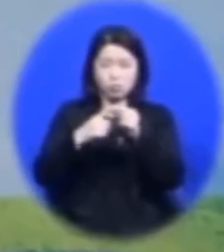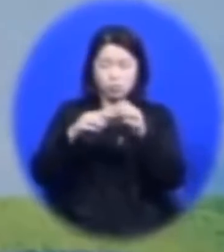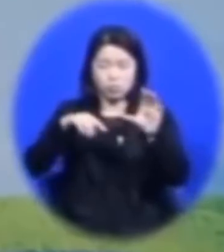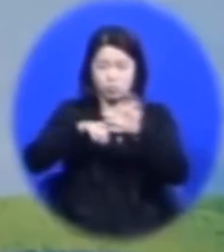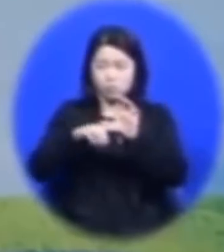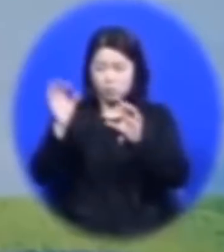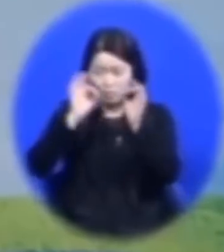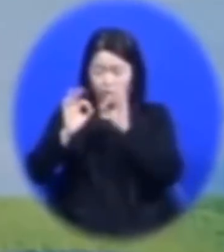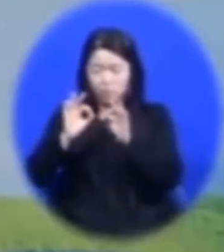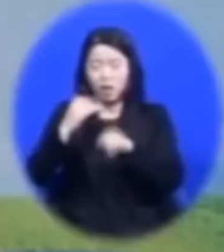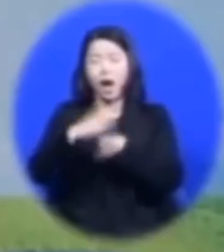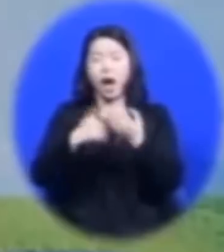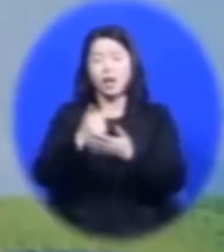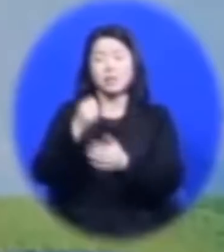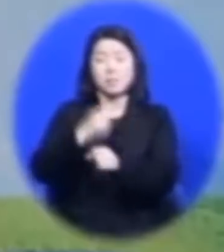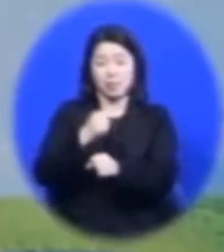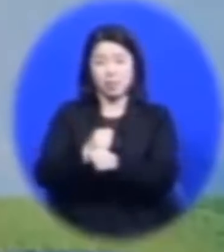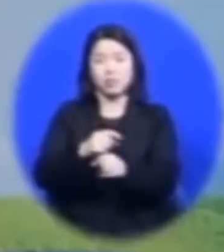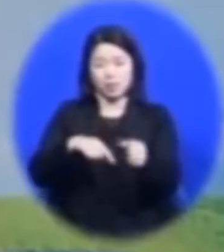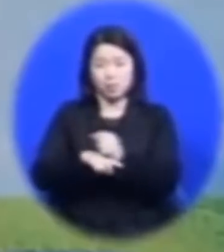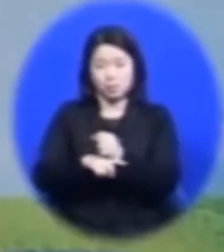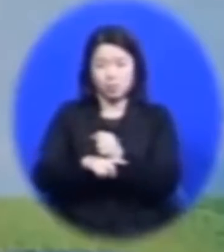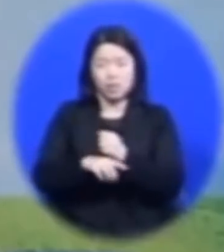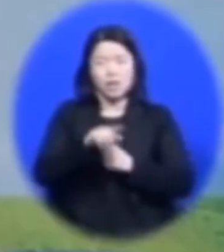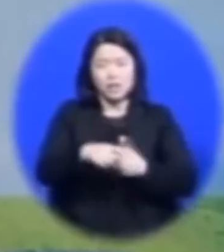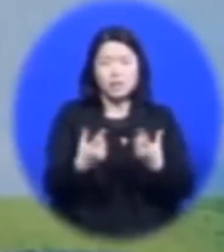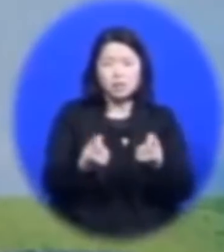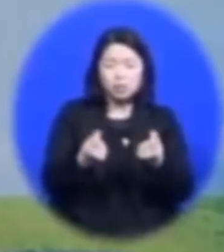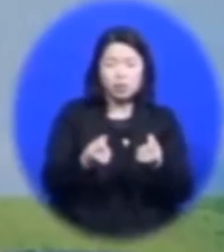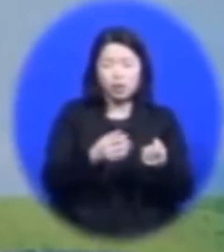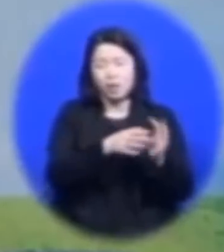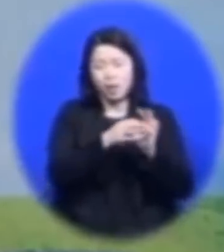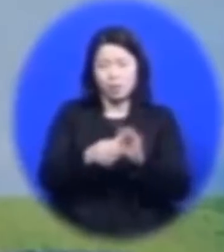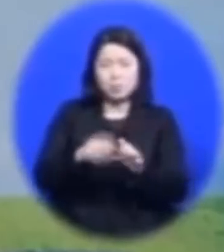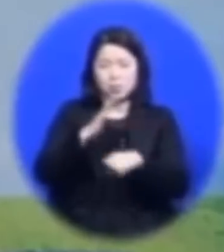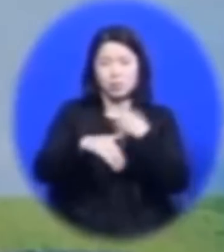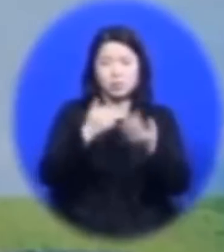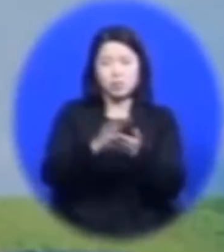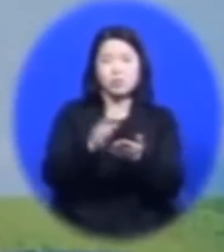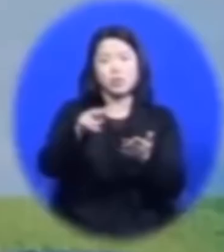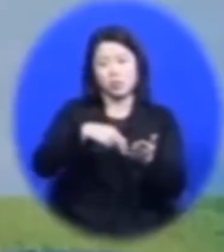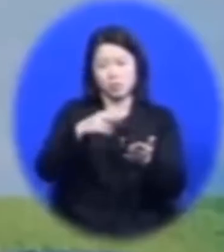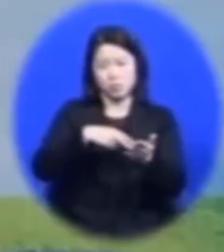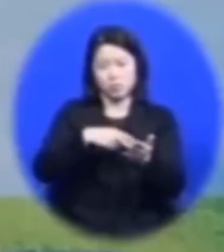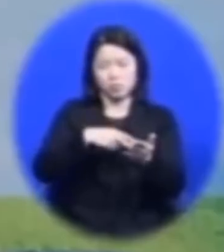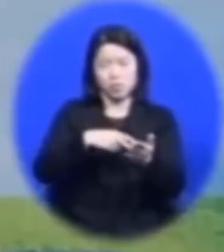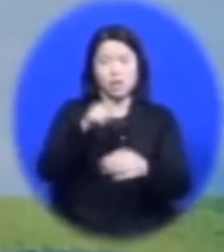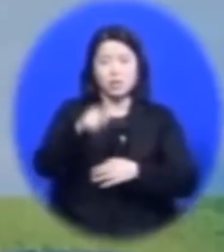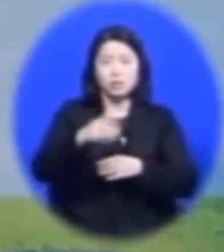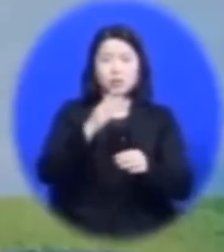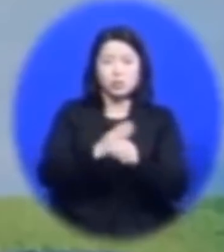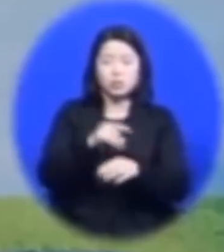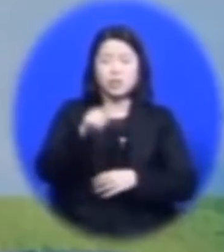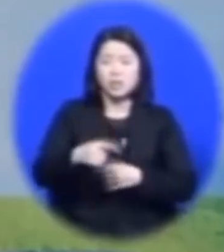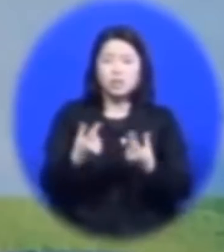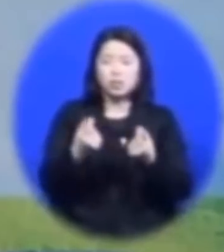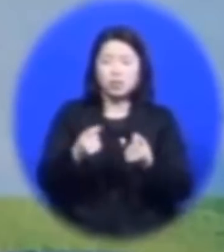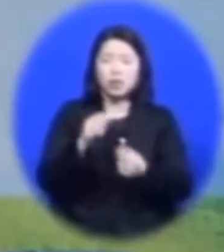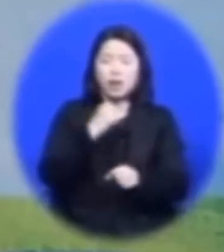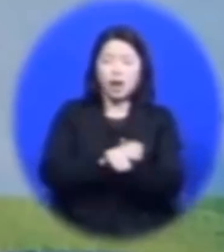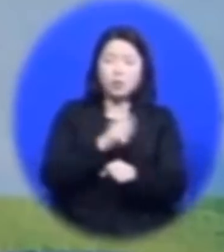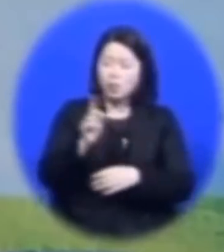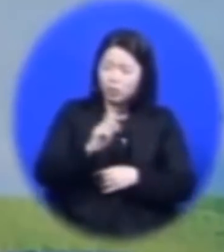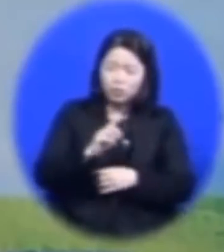하나님이 만드셨다는 이렇게 하면서 성경을 이런 거예요 그러다가 이렇게 하고서 어떻게